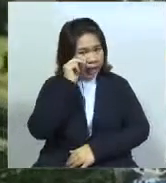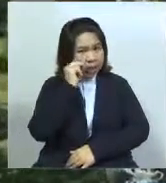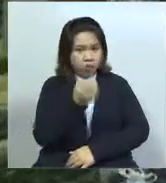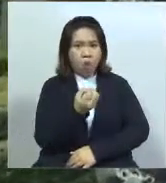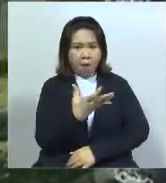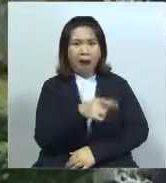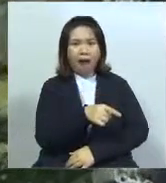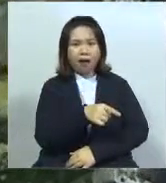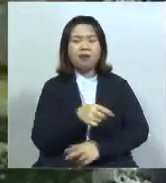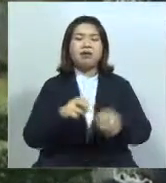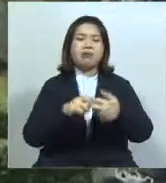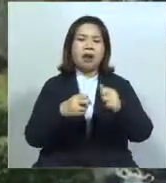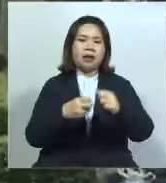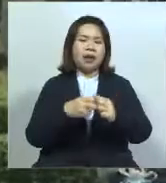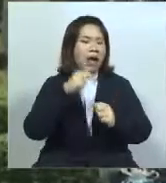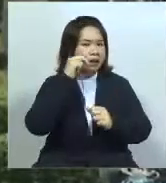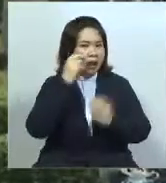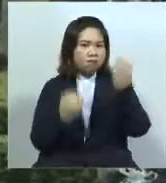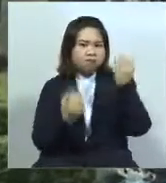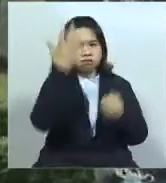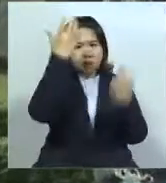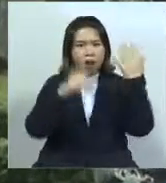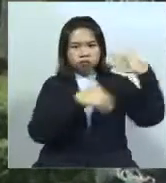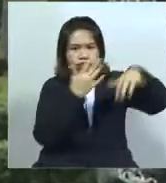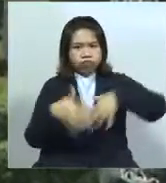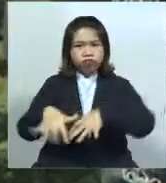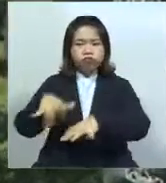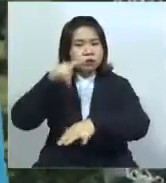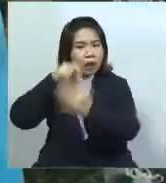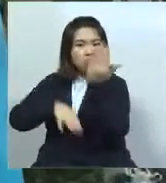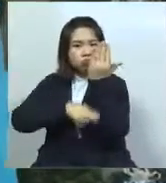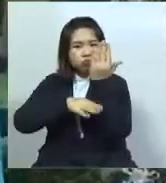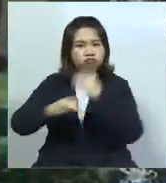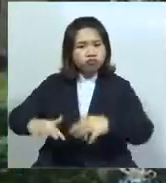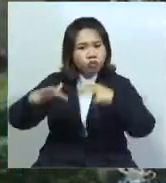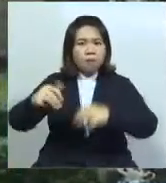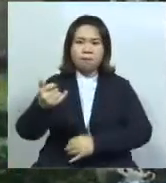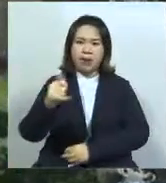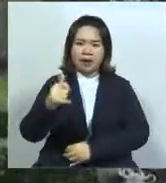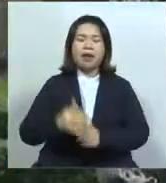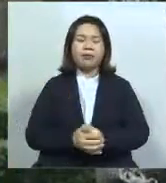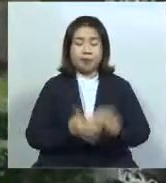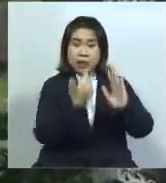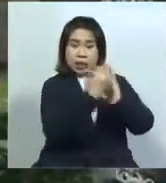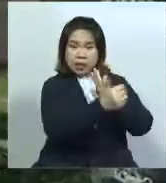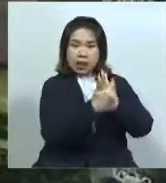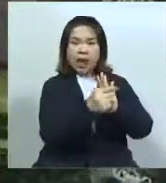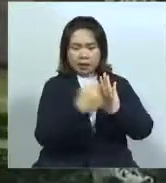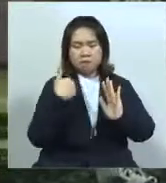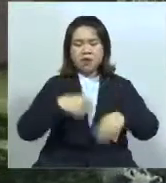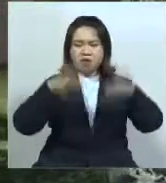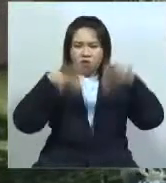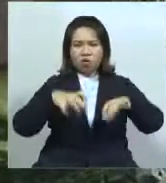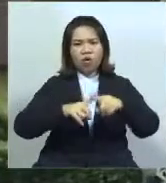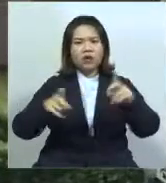ข้างมากอาจจะเกิดปัญหาน้ำป่าน้ำท่วมขังได้ส่วนพื้นที่ทางภาคอีสานเองแม้ว่าจะมีฝนตกอยู่บ้างแต่รวมๆแล้วนะ